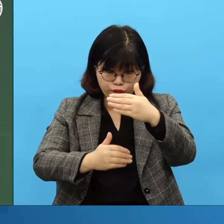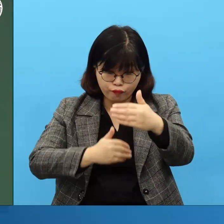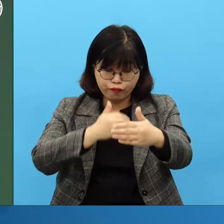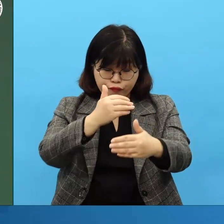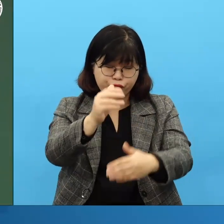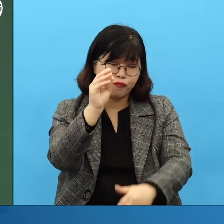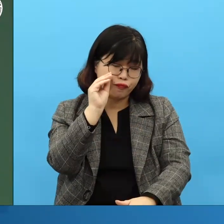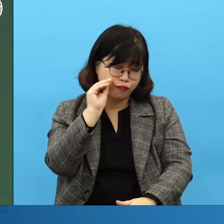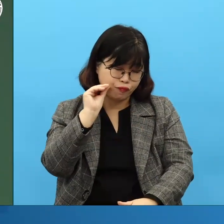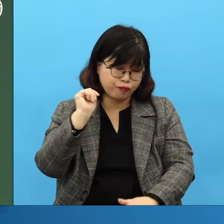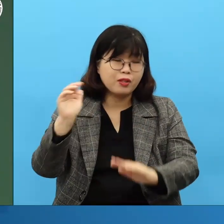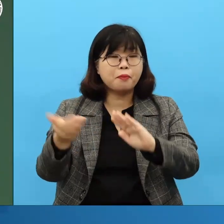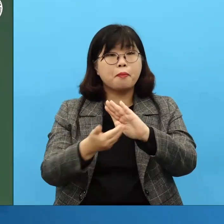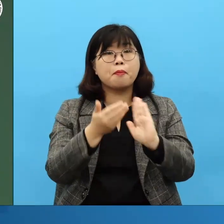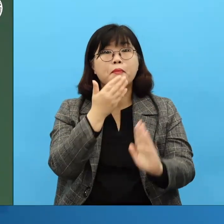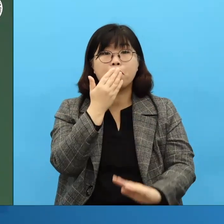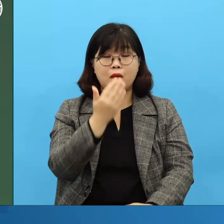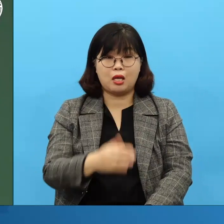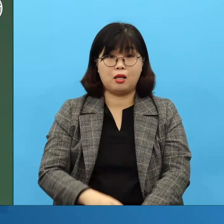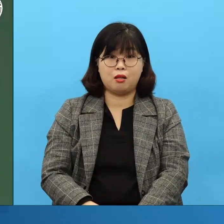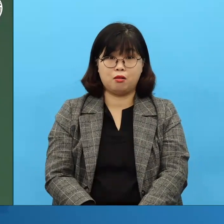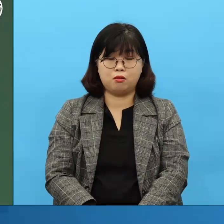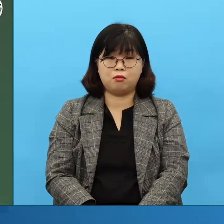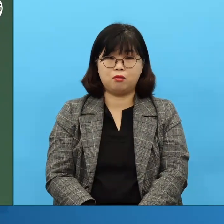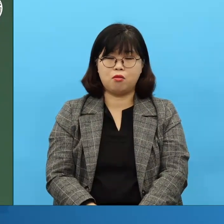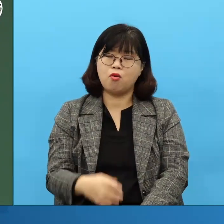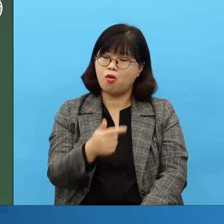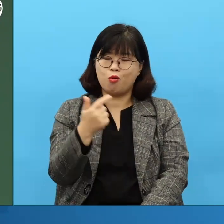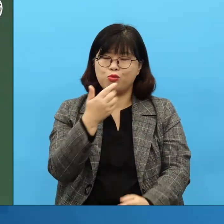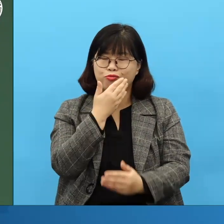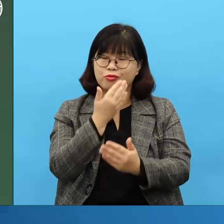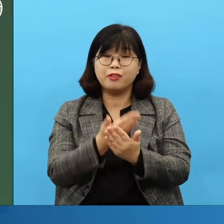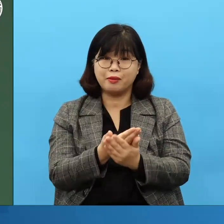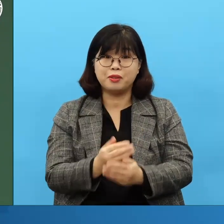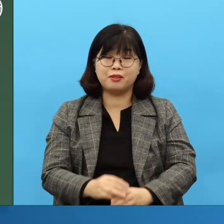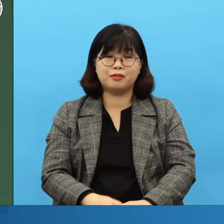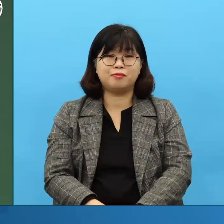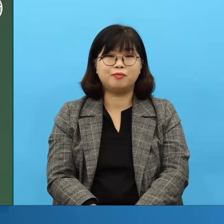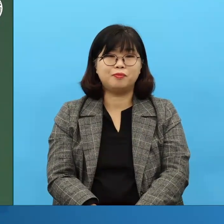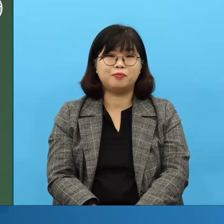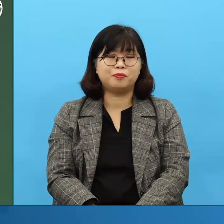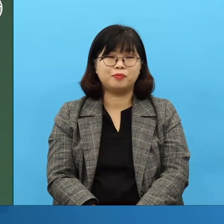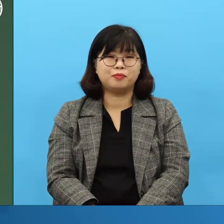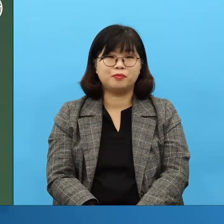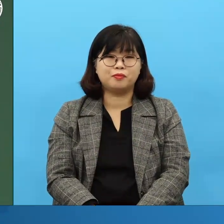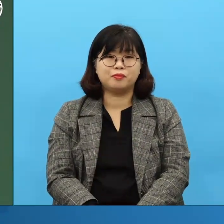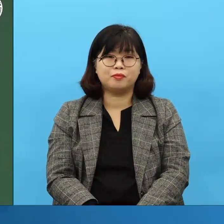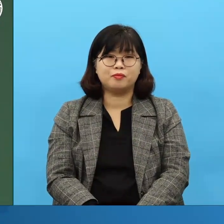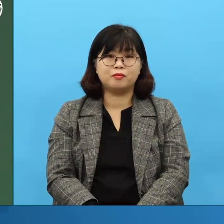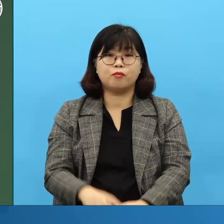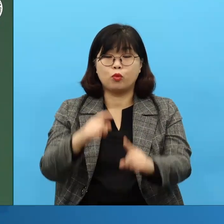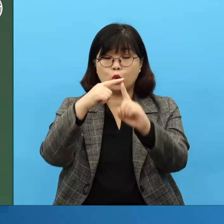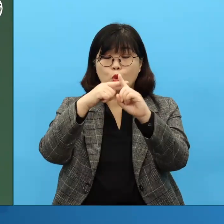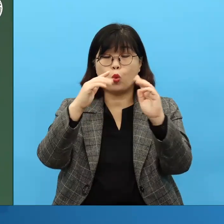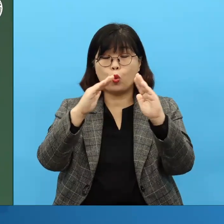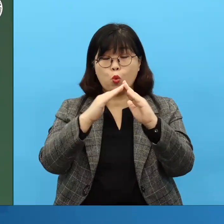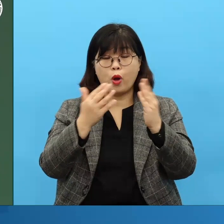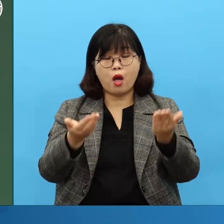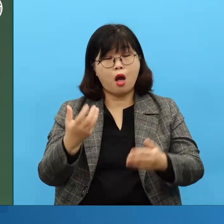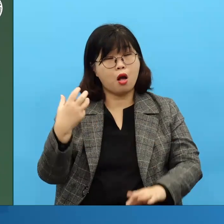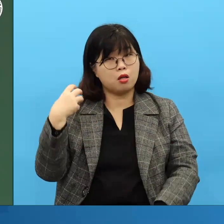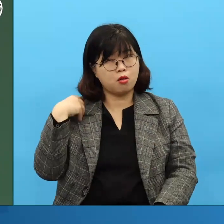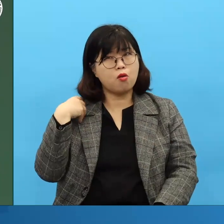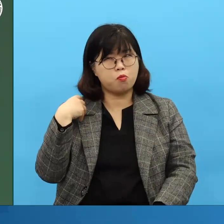더 중요한 게 사실 없잖아요. In fact, there's nothing more important than this. 우리가 교회가 할 일이 많이 있지만은